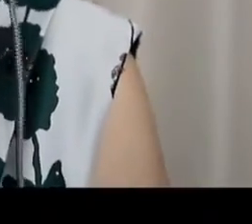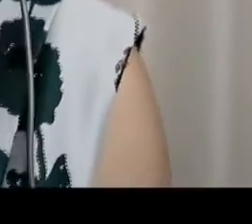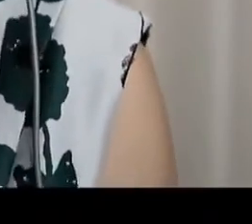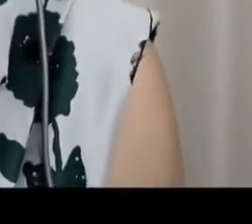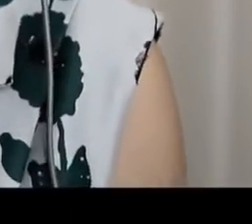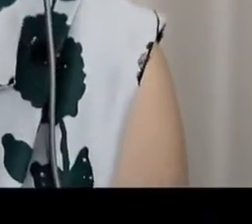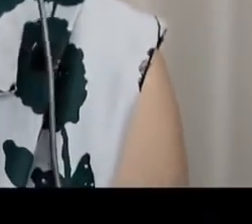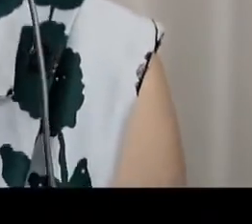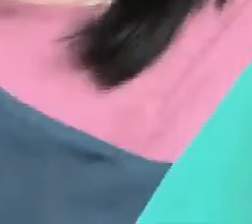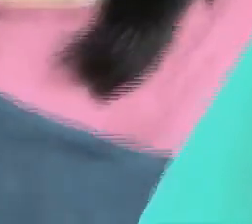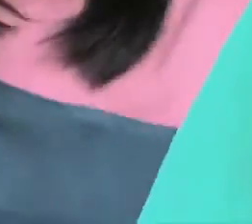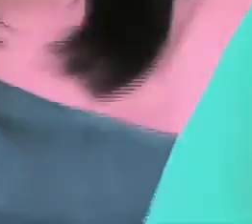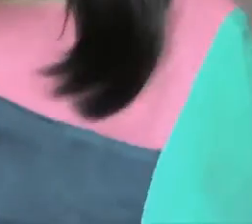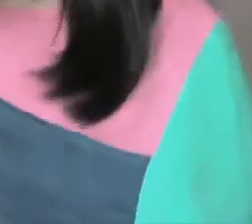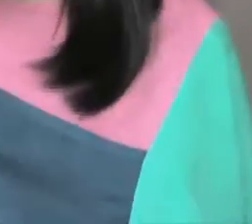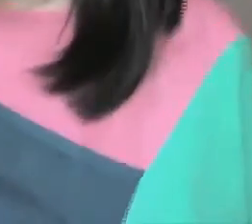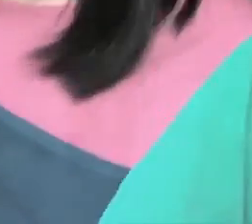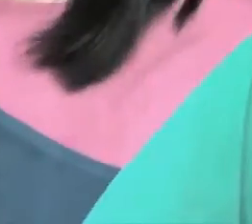mastiin